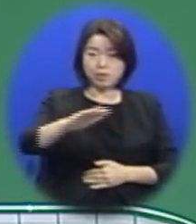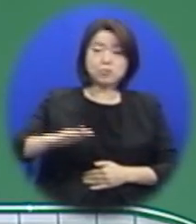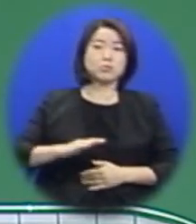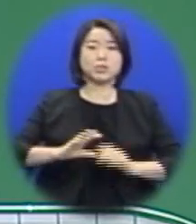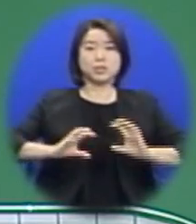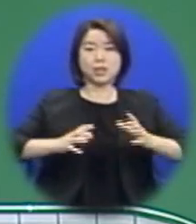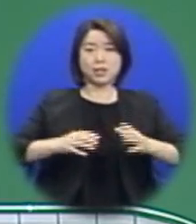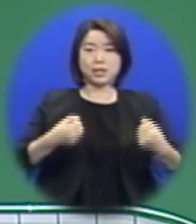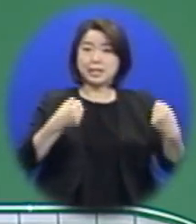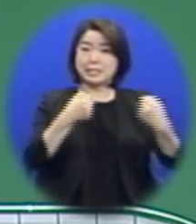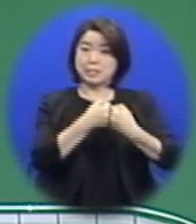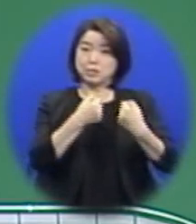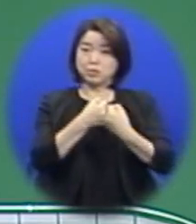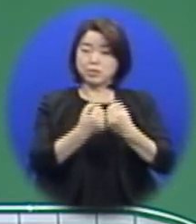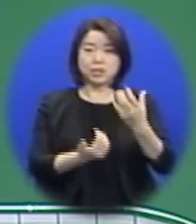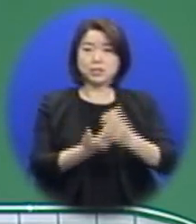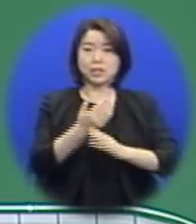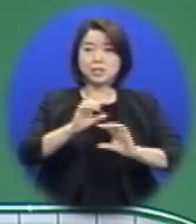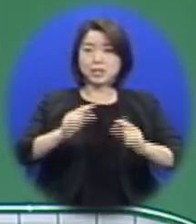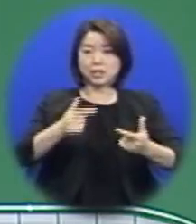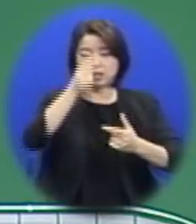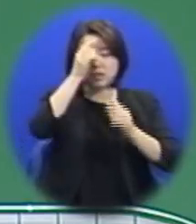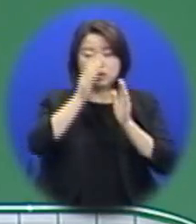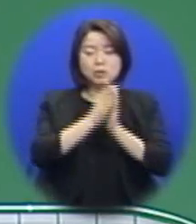우리나라에 전쟁이 없기를 기도해야 합니다.